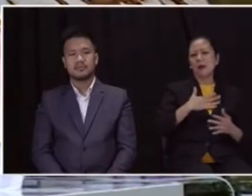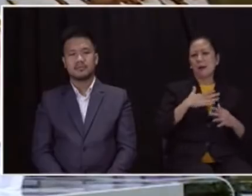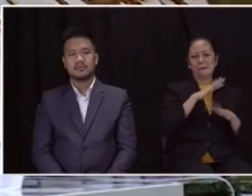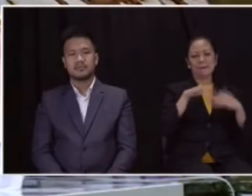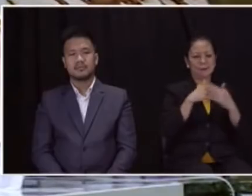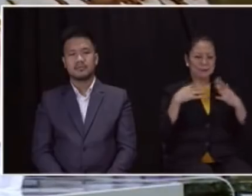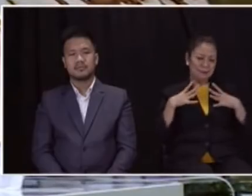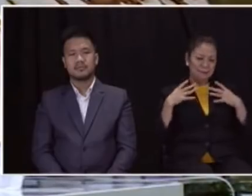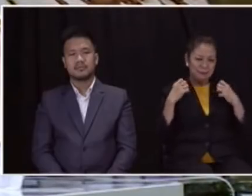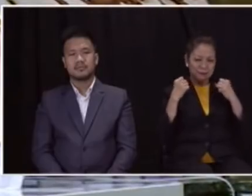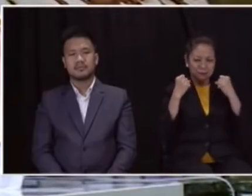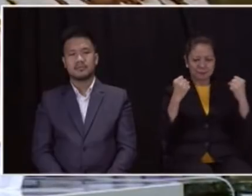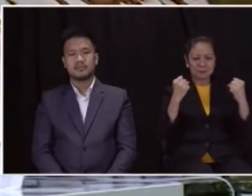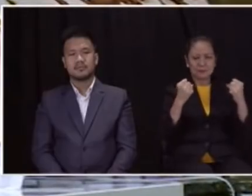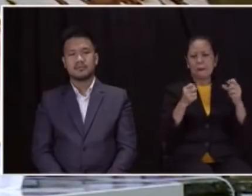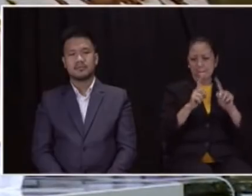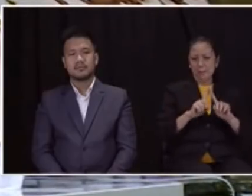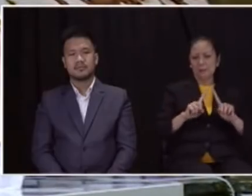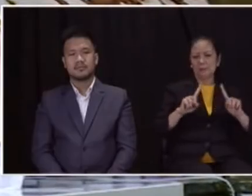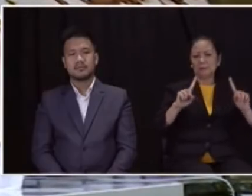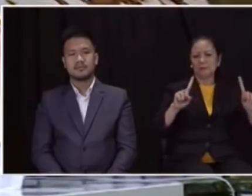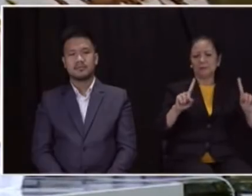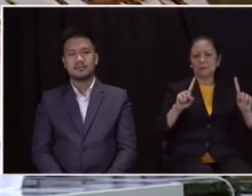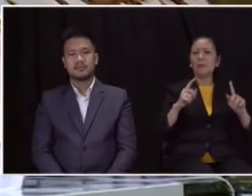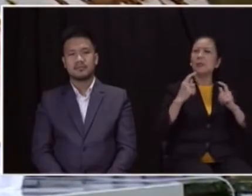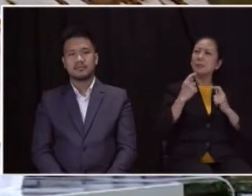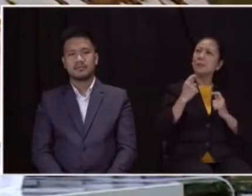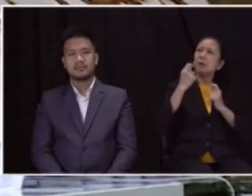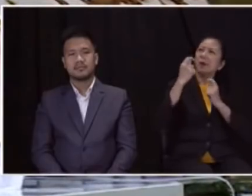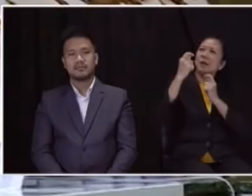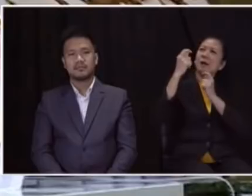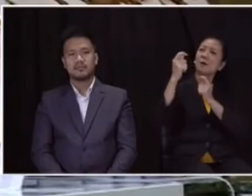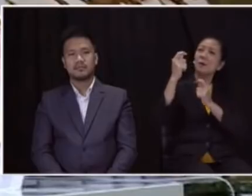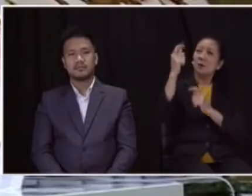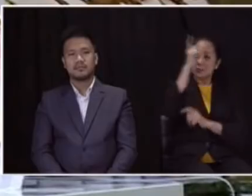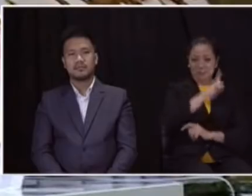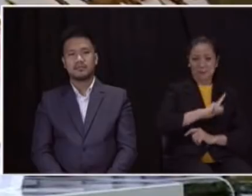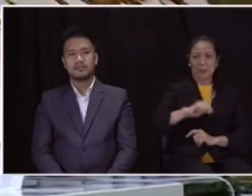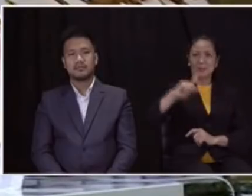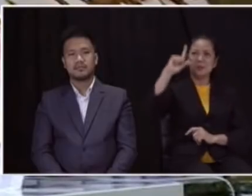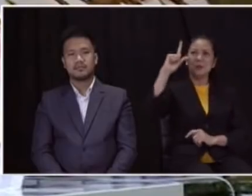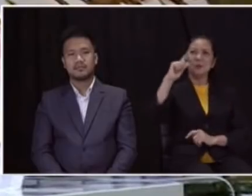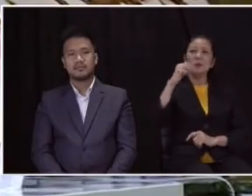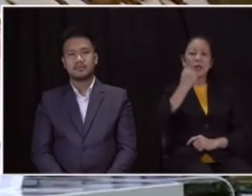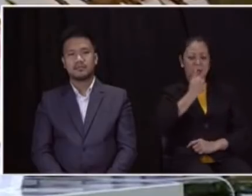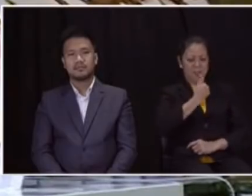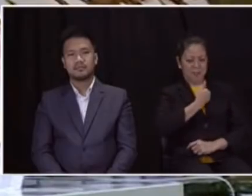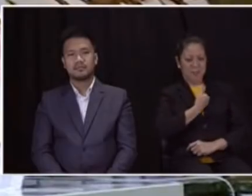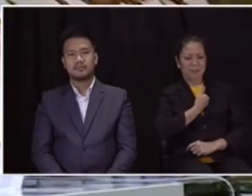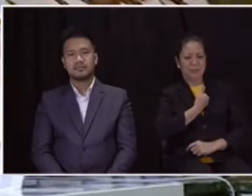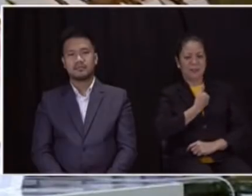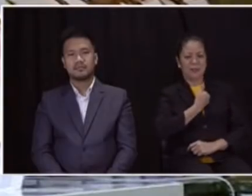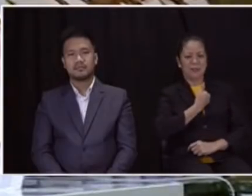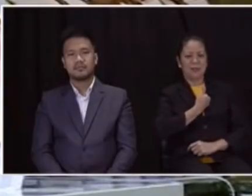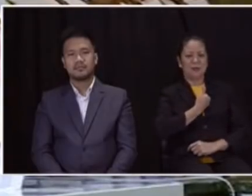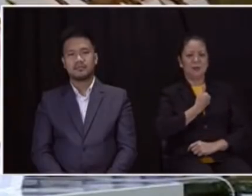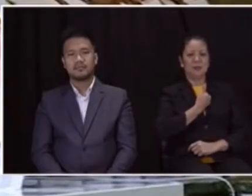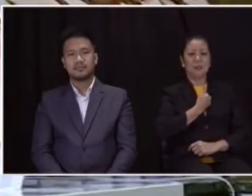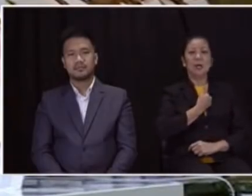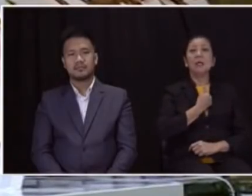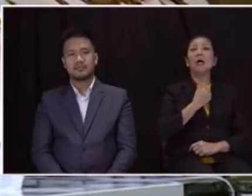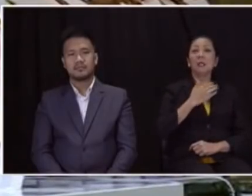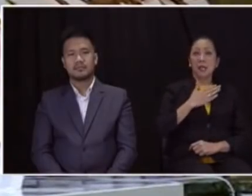lakas. Gayunmay, itinitiwala ko sa Panginoon ang aking kalagayan na